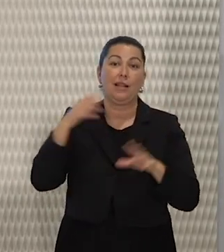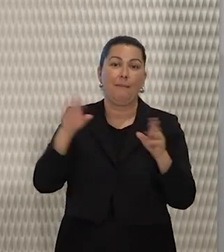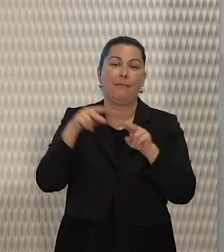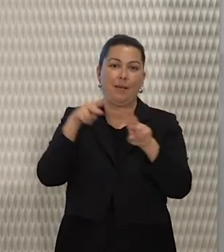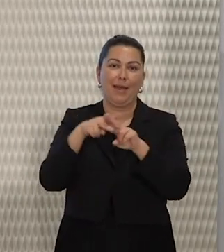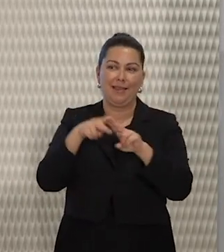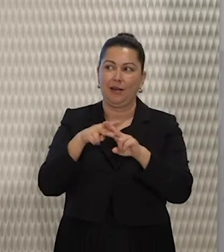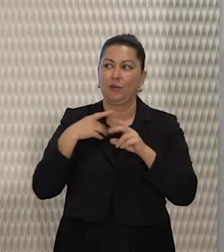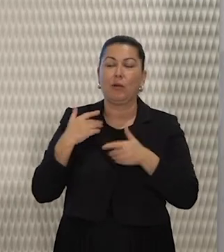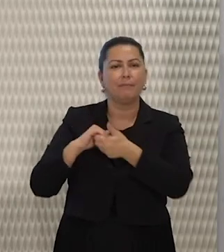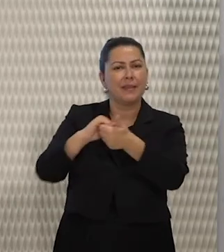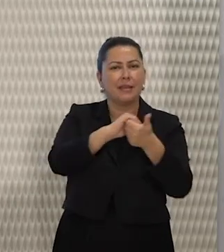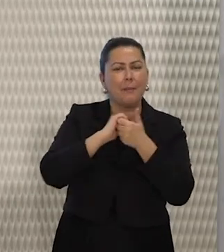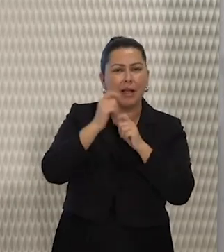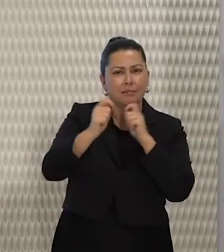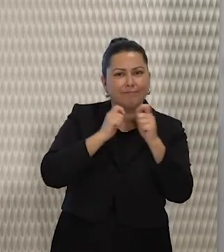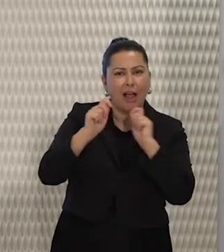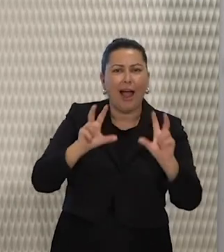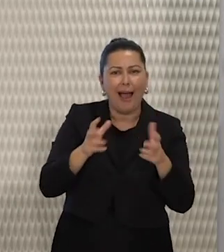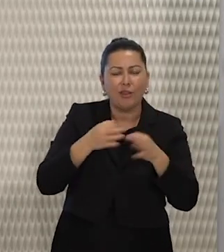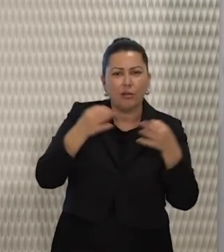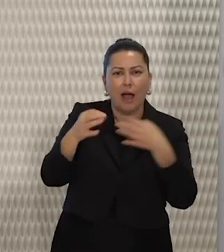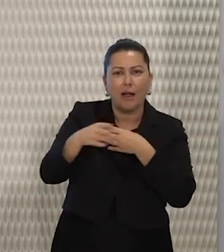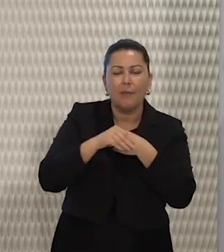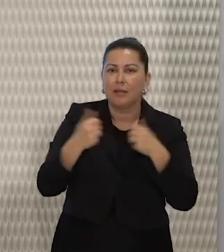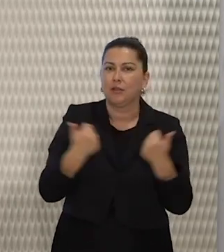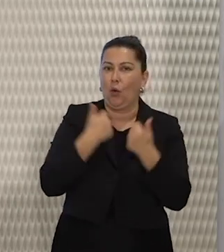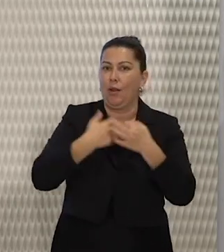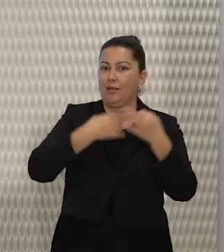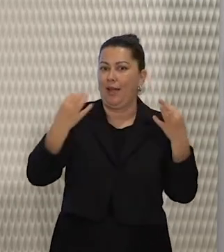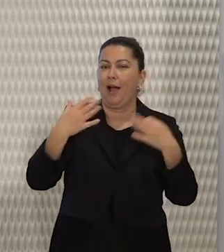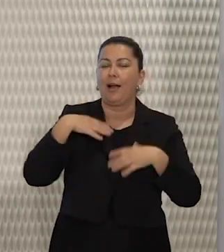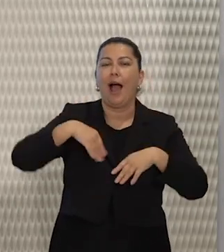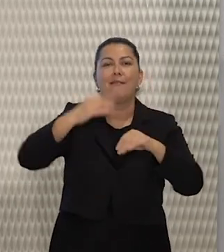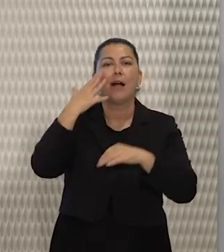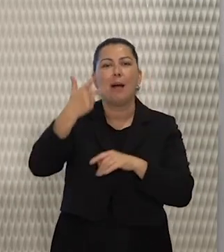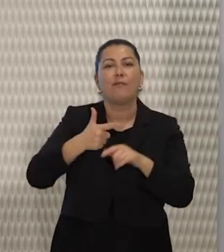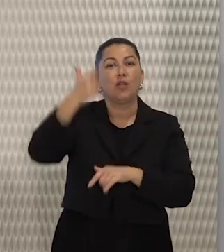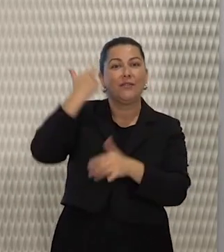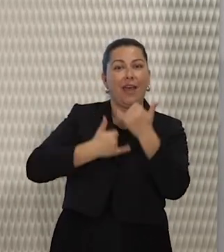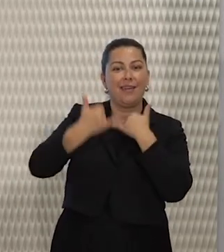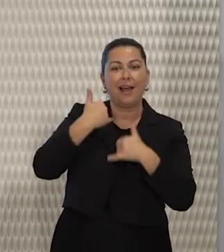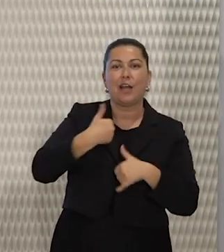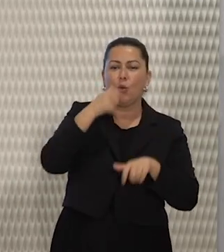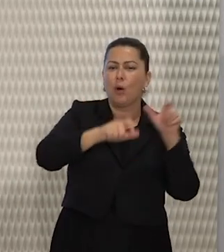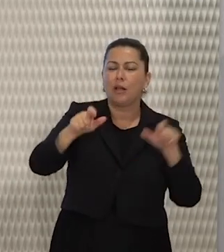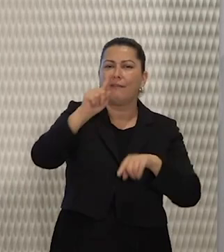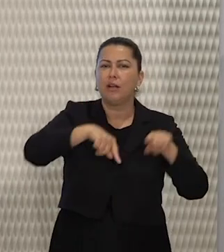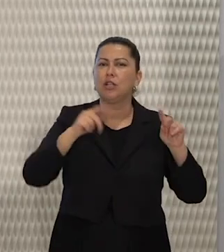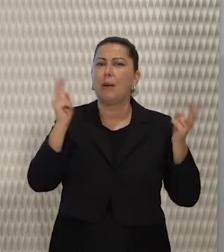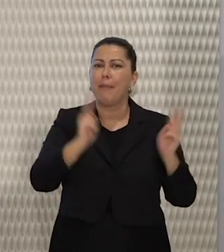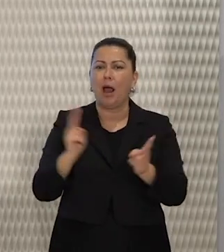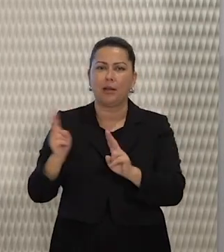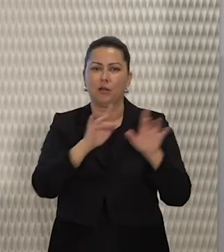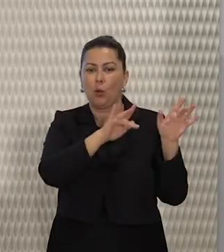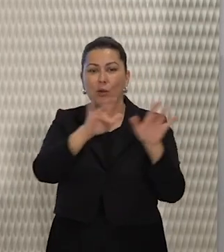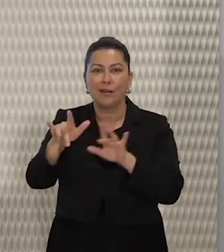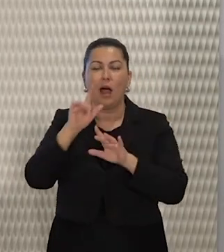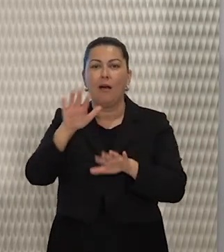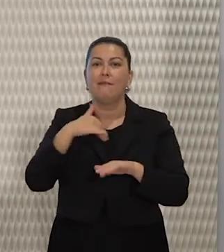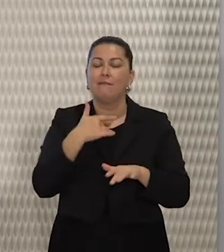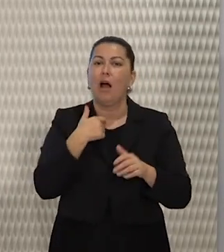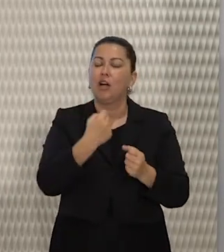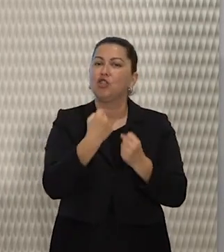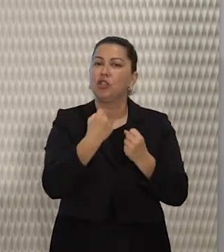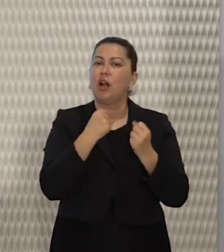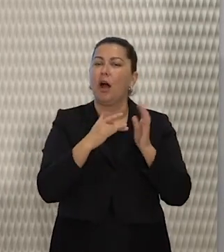mit Ihnen war das ein ganz großartiger Radiotag. Anfang Mai vor 2 Jahren, Jugendliche mit ganz verschiedenen Beeinträchtigungen haben mir ganz stark